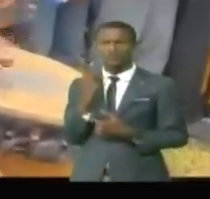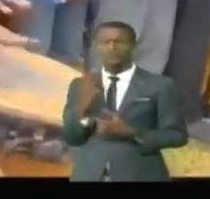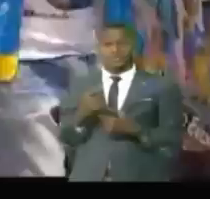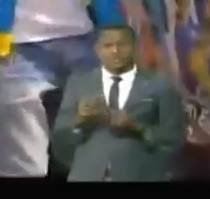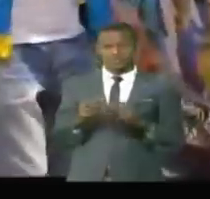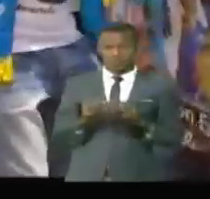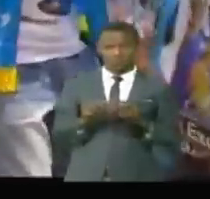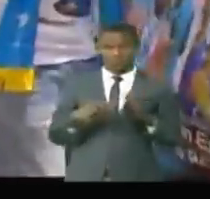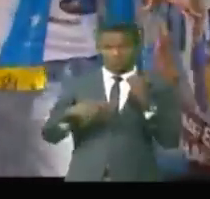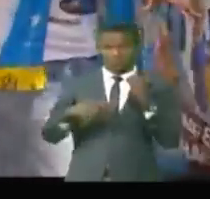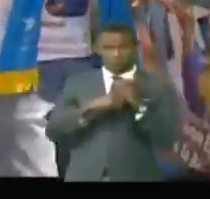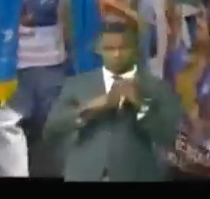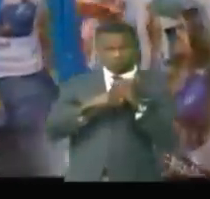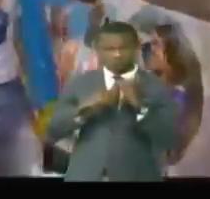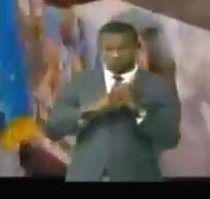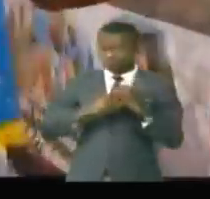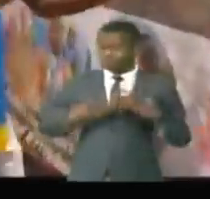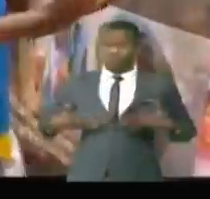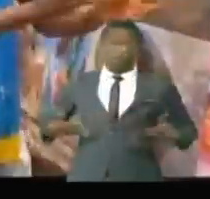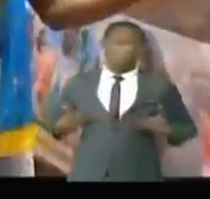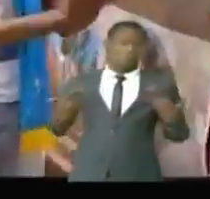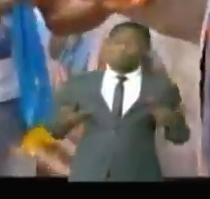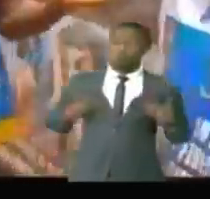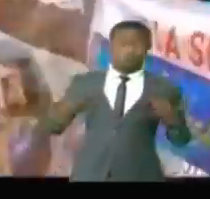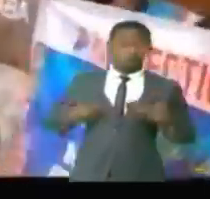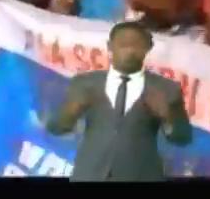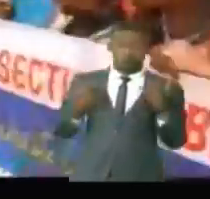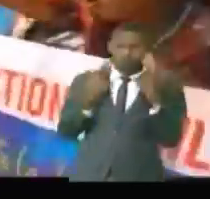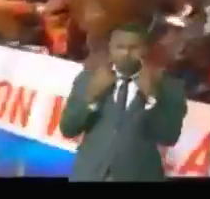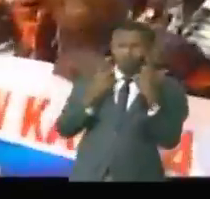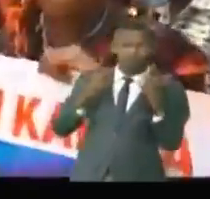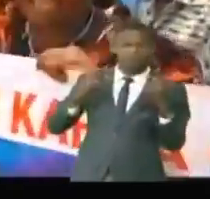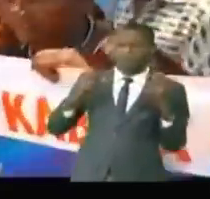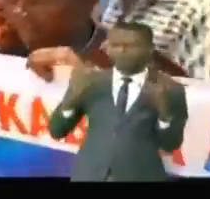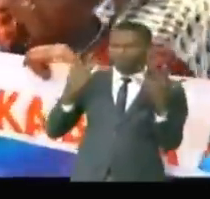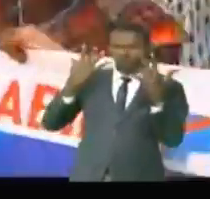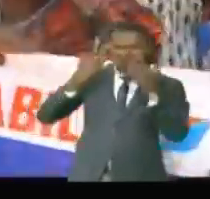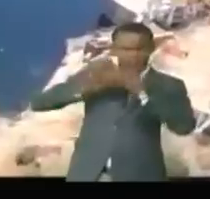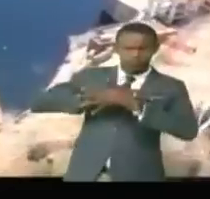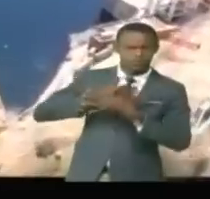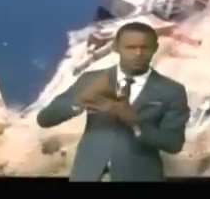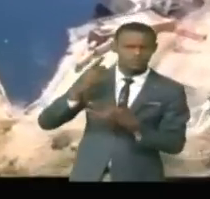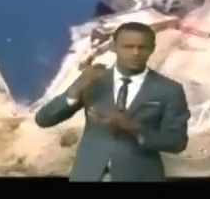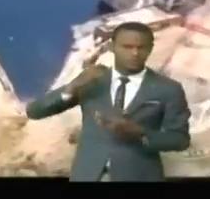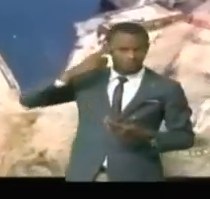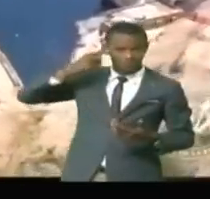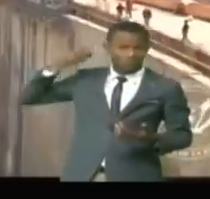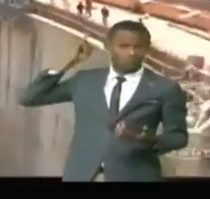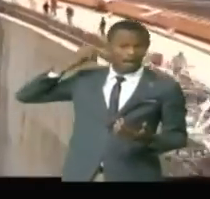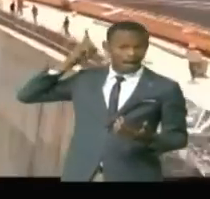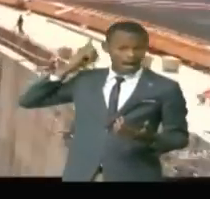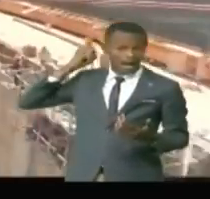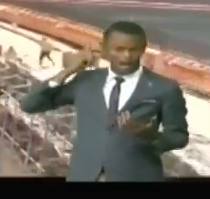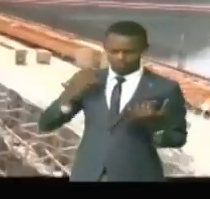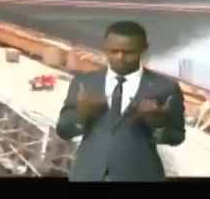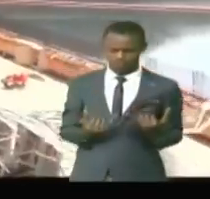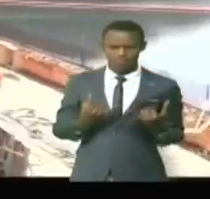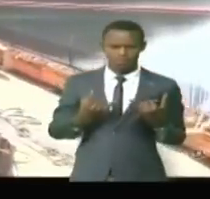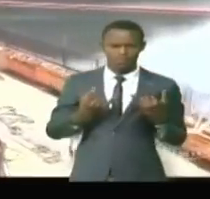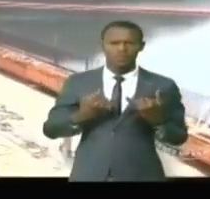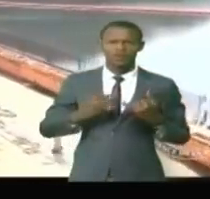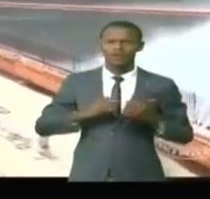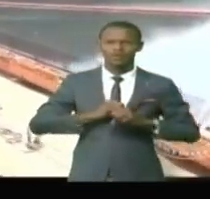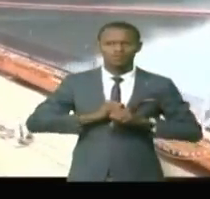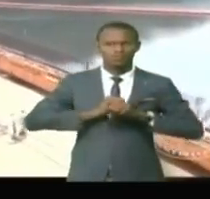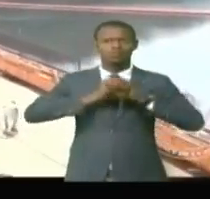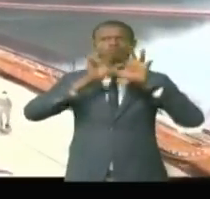Enfin, l'obscurité peut se dissiper à l'avantage de la lumière, lumière caractérisée par la présence de cette centrale hydroélectrique de Busanga